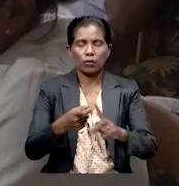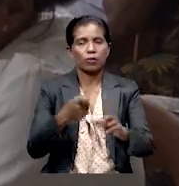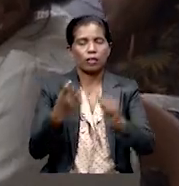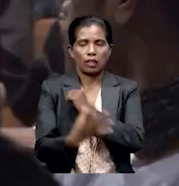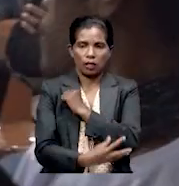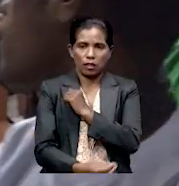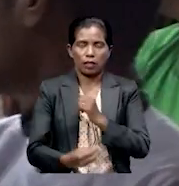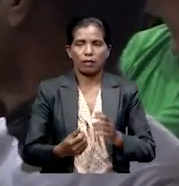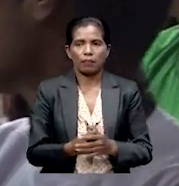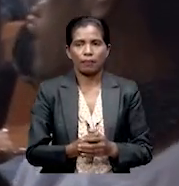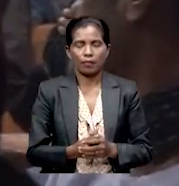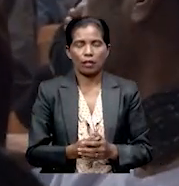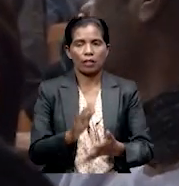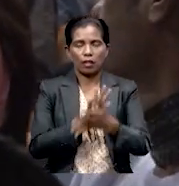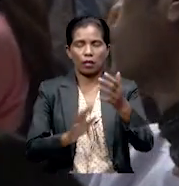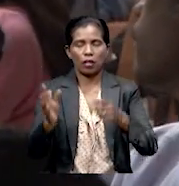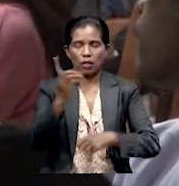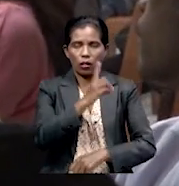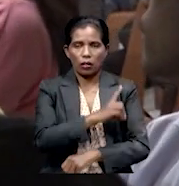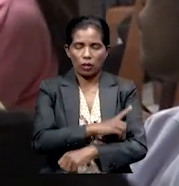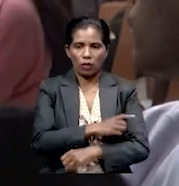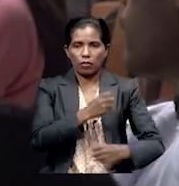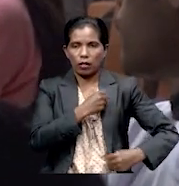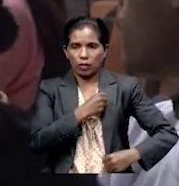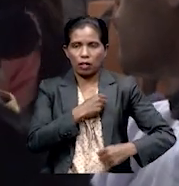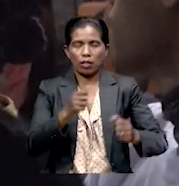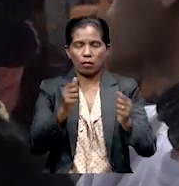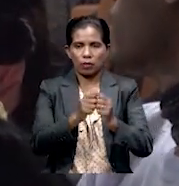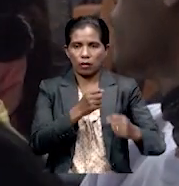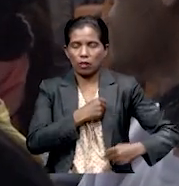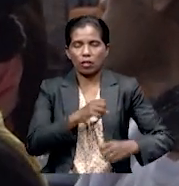mos celebra loren Valentil hamutu ko militante no estrutura